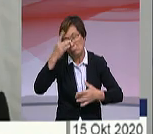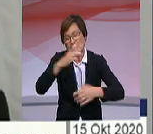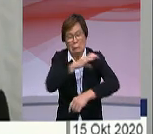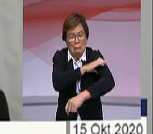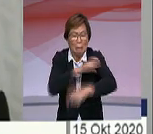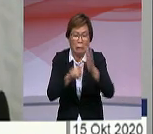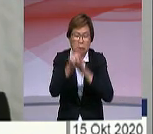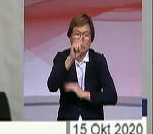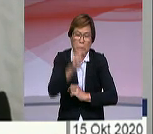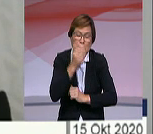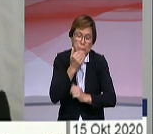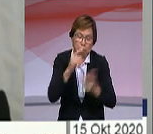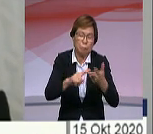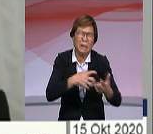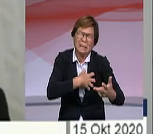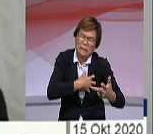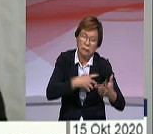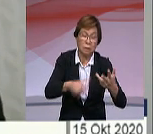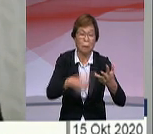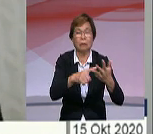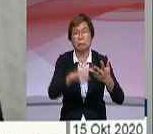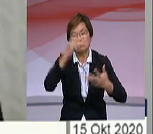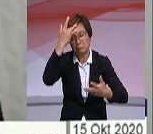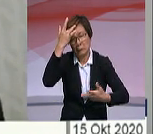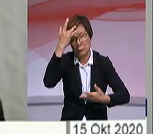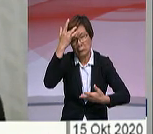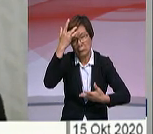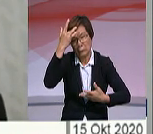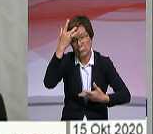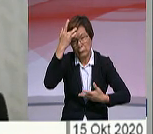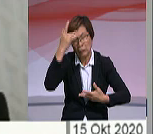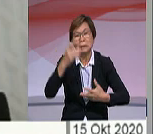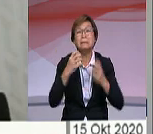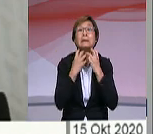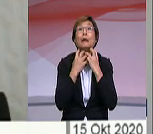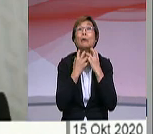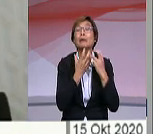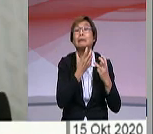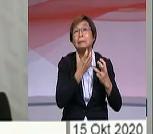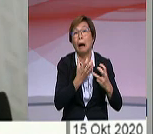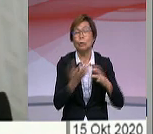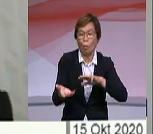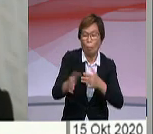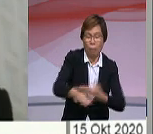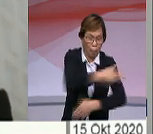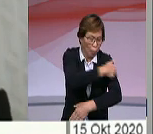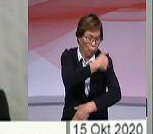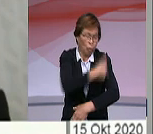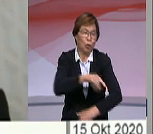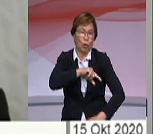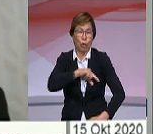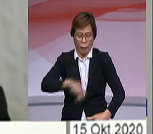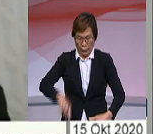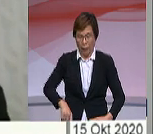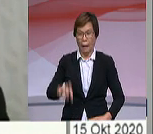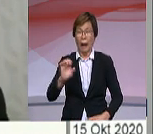tinggi, kencing manis, penyakit jantung dan juga penyakit kelenjar tiroid. Beliau telah meninggal dunia di Hospital Queen